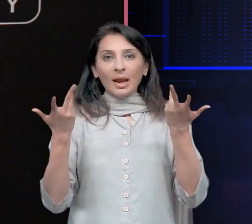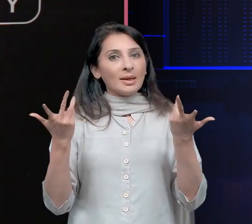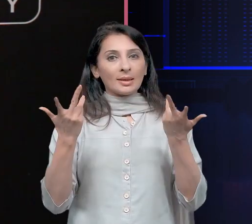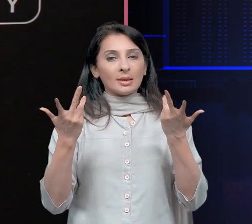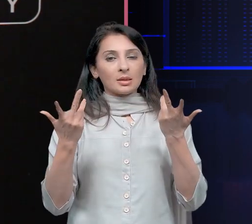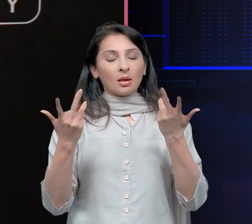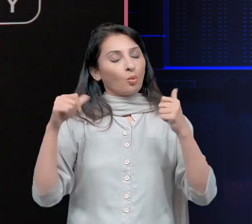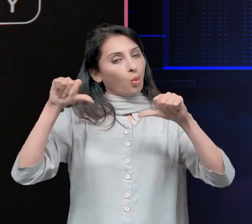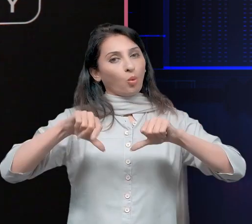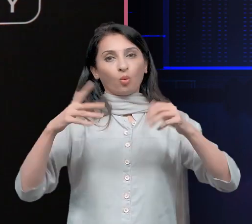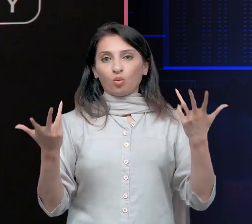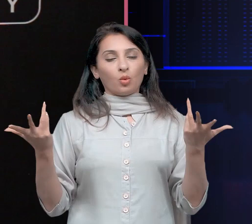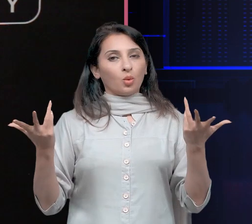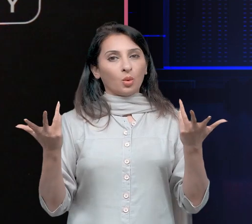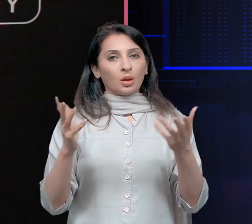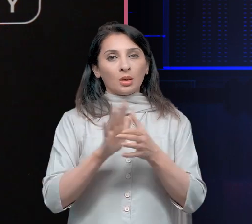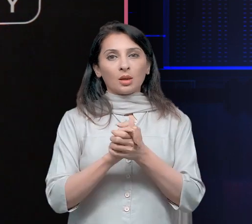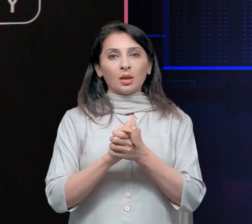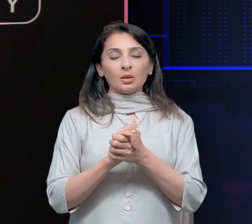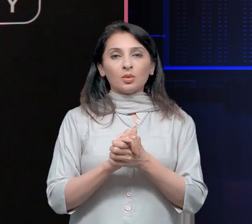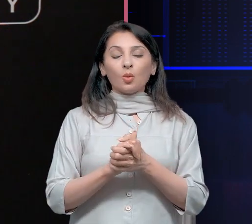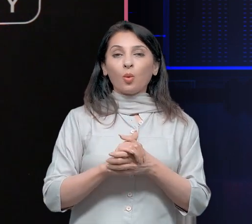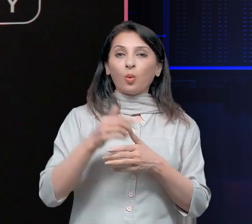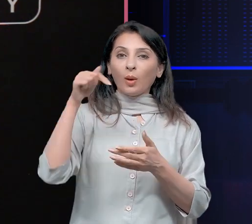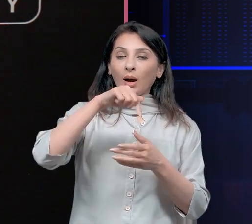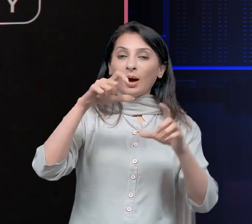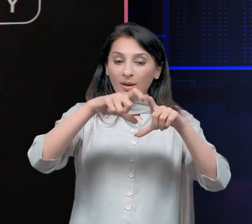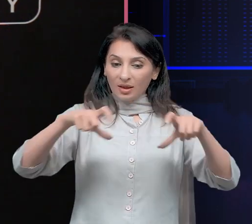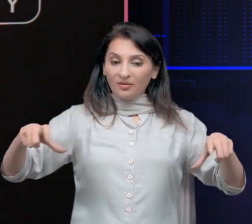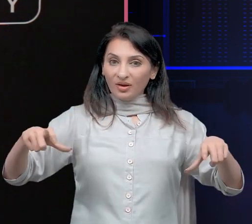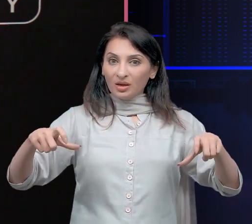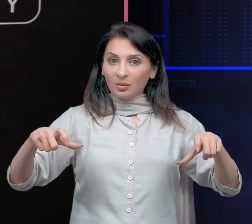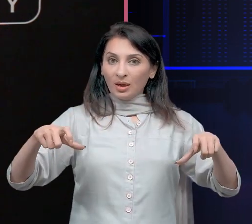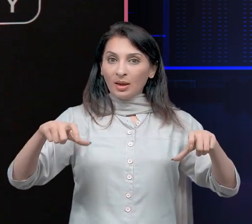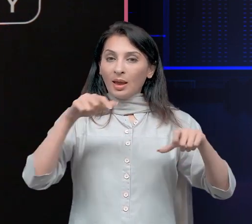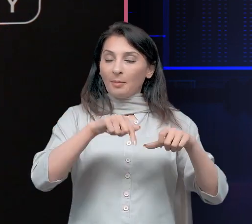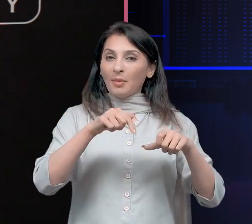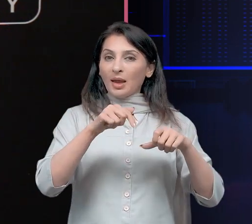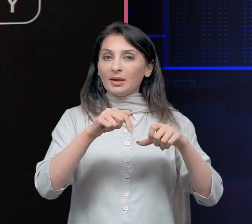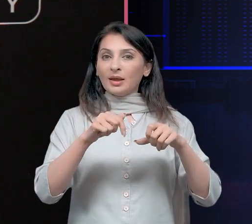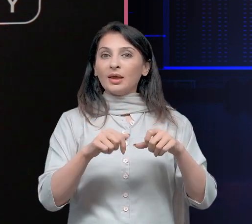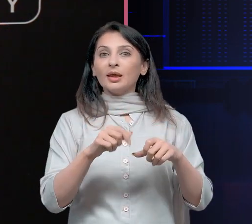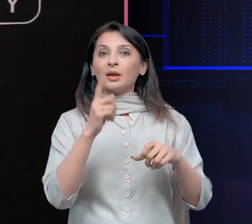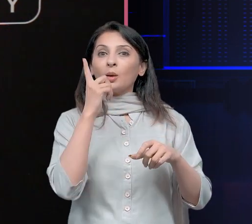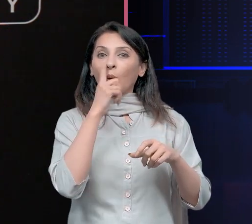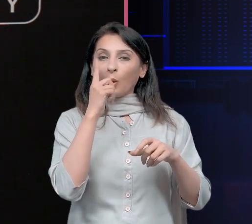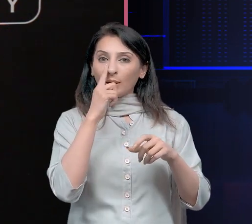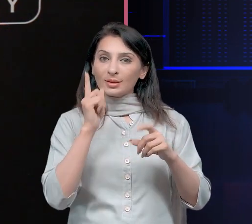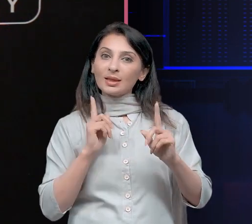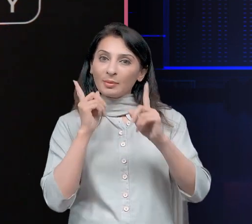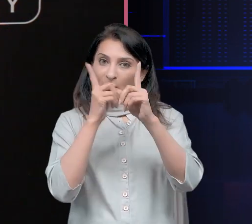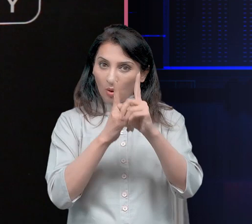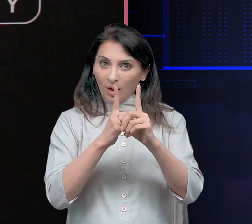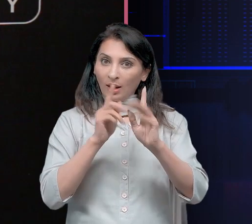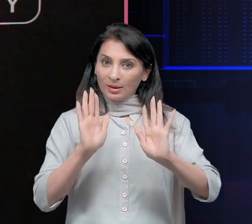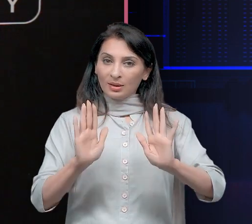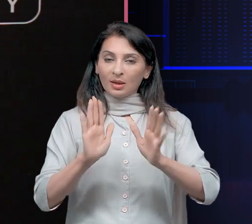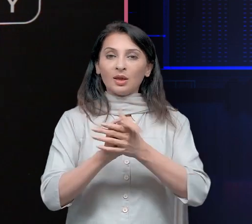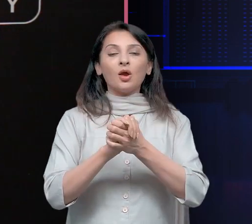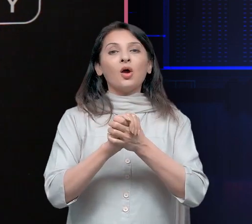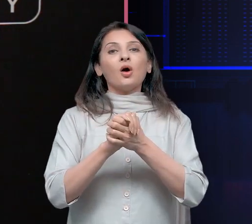एक ऐसी खातून से, शी वाज़ अ पब्लिक ऑफिसर, जो 6 महीने की पोस्टिंग पे थी एक छोटे इलाके में मियांवाली के